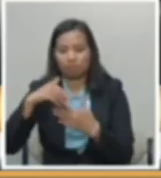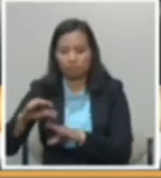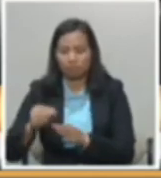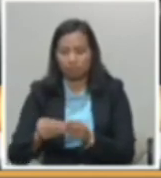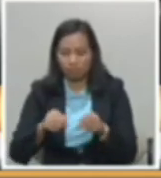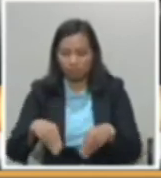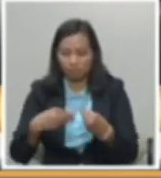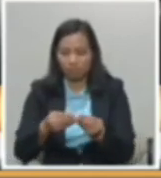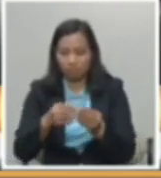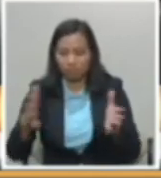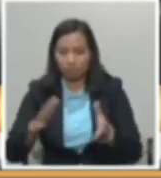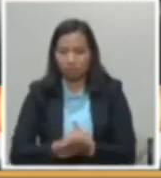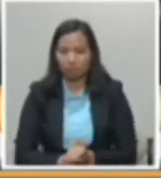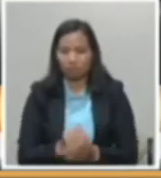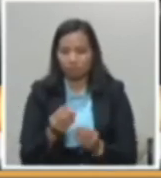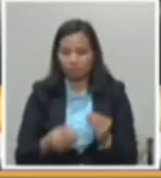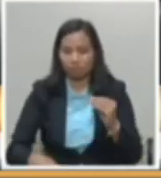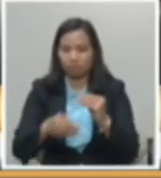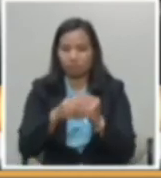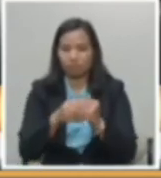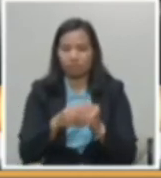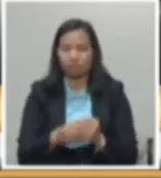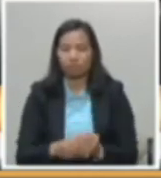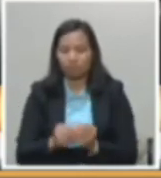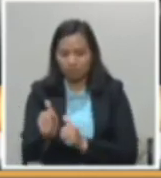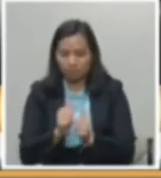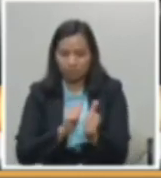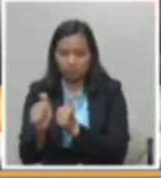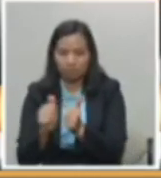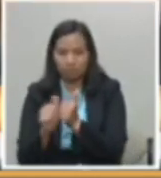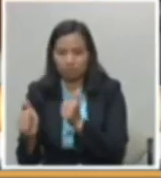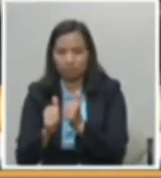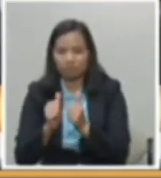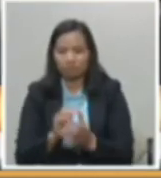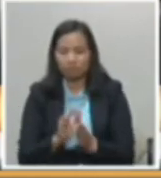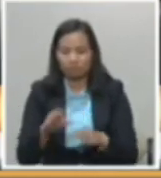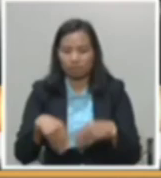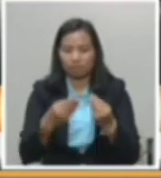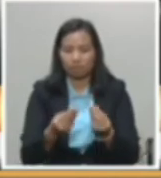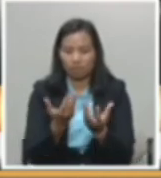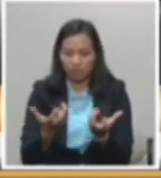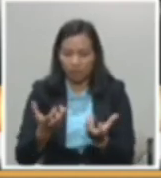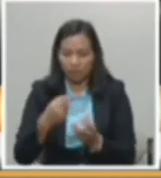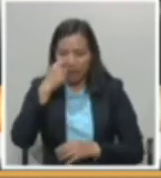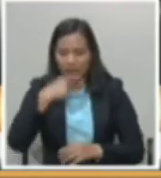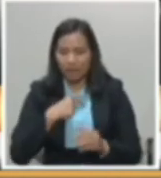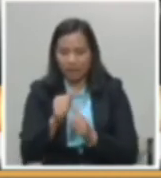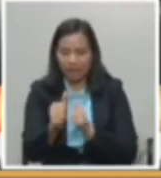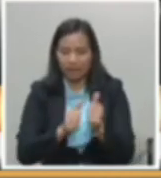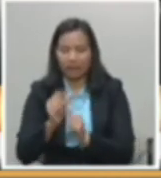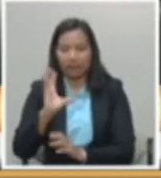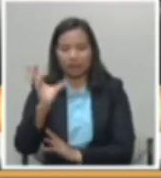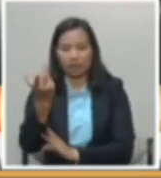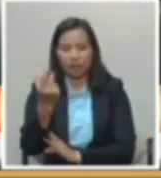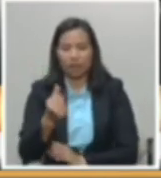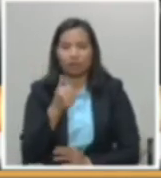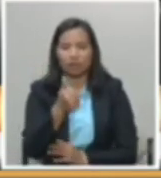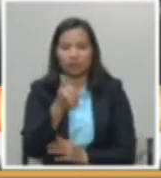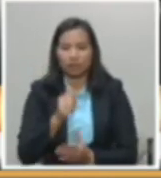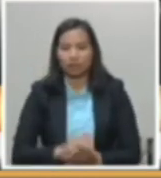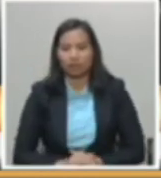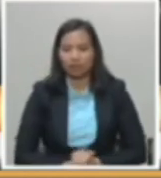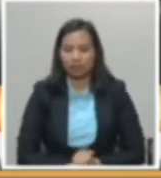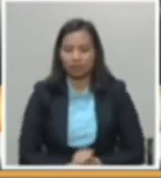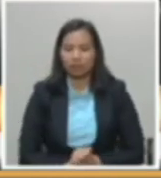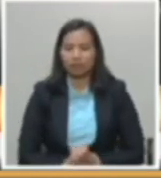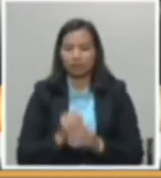บาลทำได้ในตอนนี้คือการเพิ่มขีดความสามารถทางด้านการแข่งขันเพื่อให้สินค้าไทยแข่งขันกับตลาดโลกได้